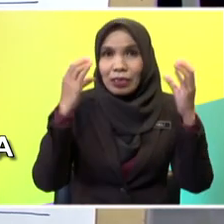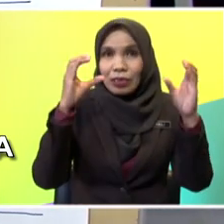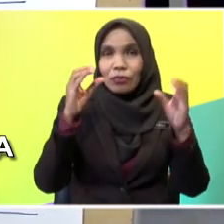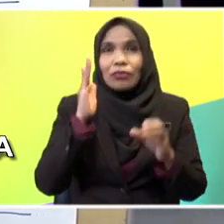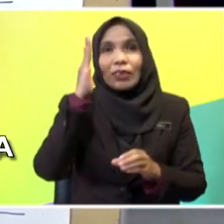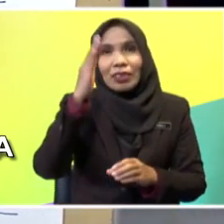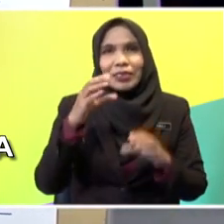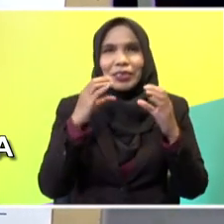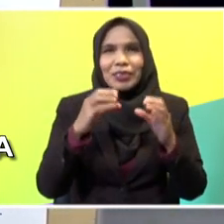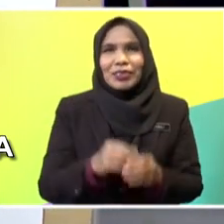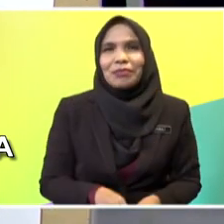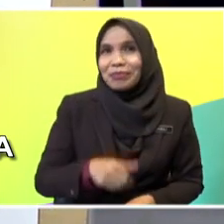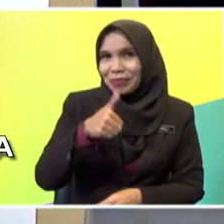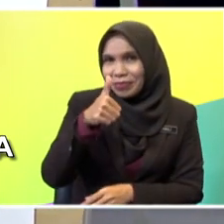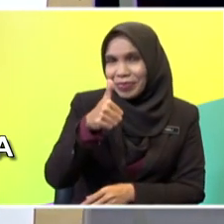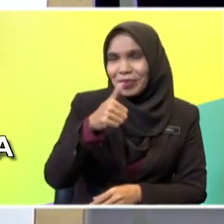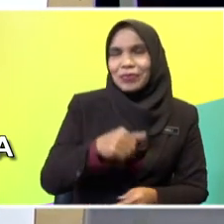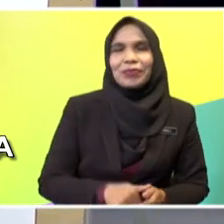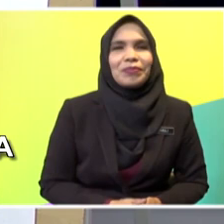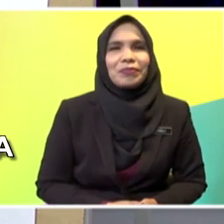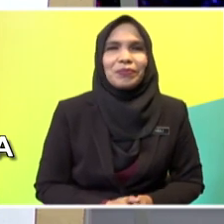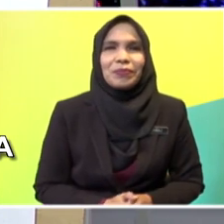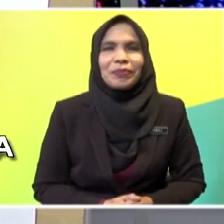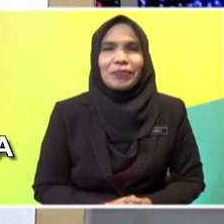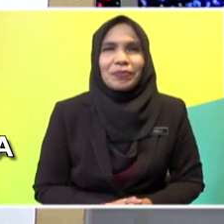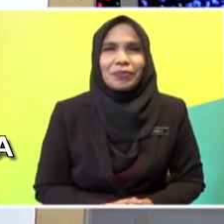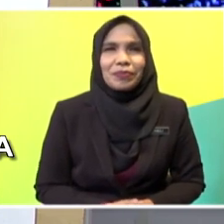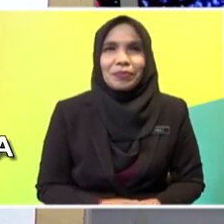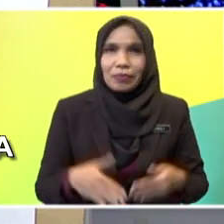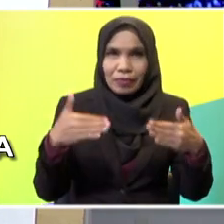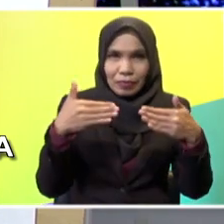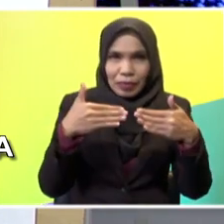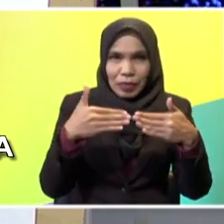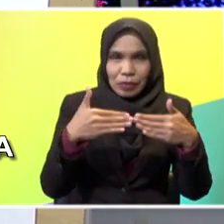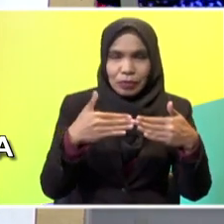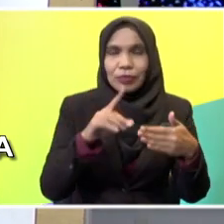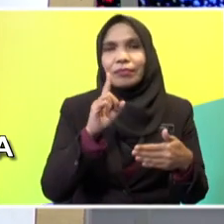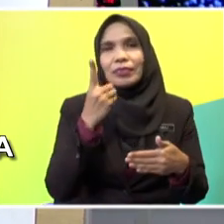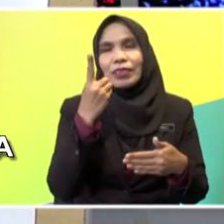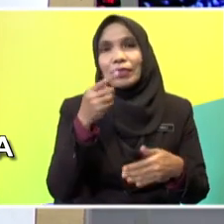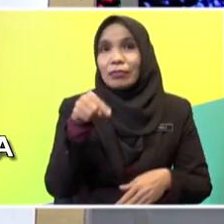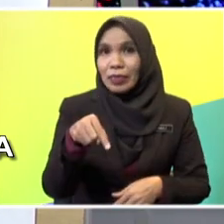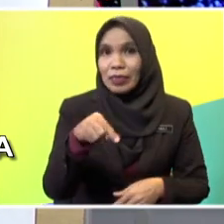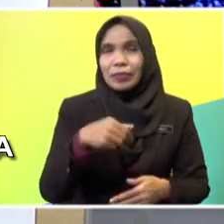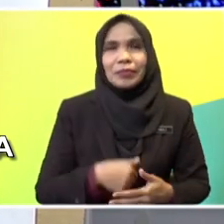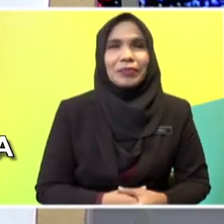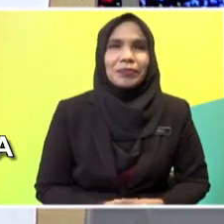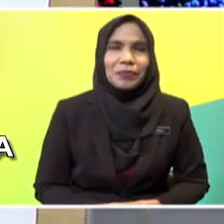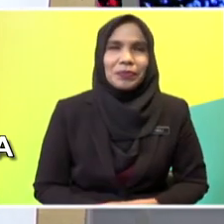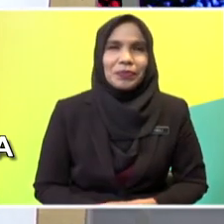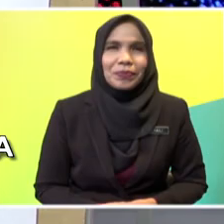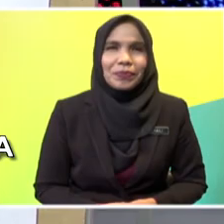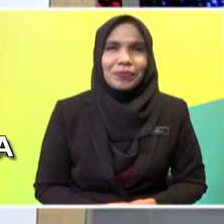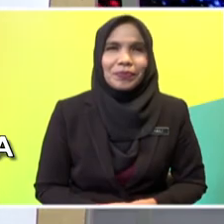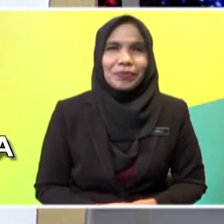buat lubang ketiak pula. Kita sambung je di sini. Dekat magic ruler ni